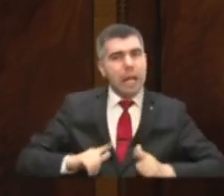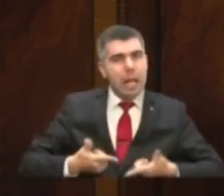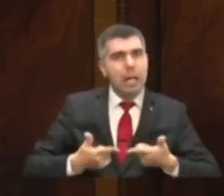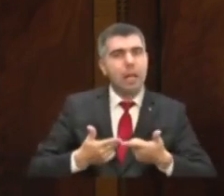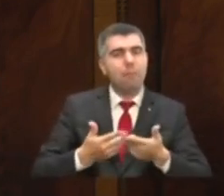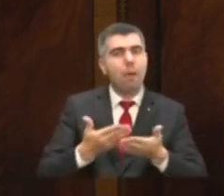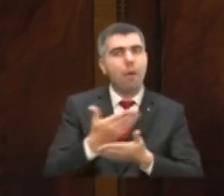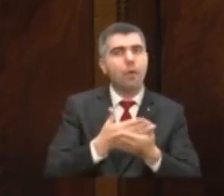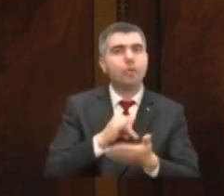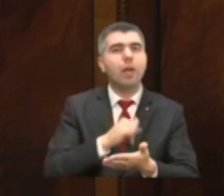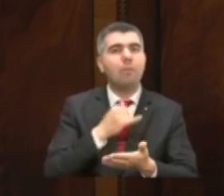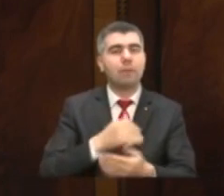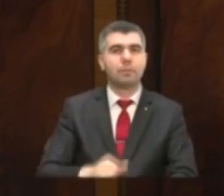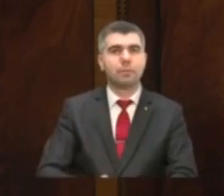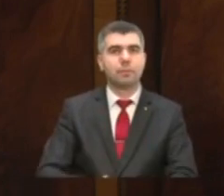الشباب.